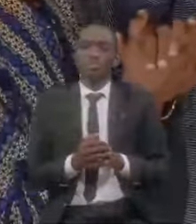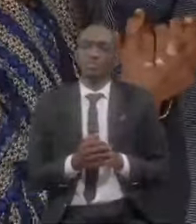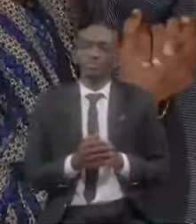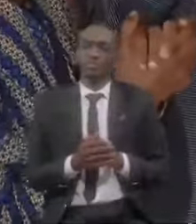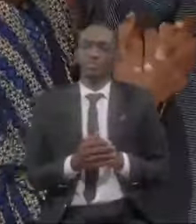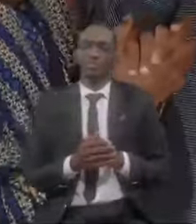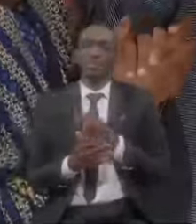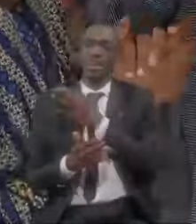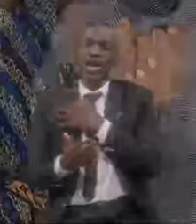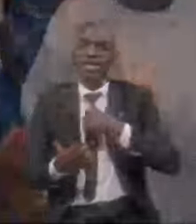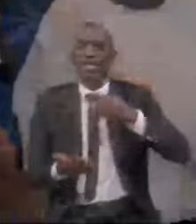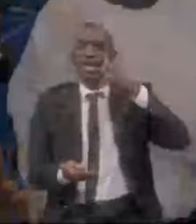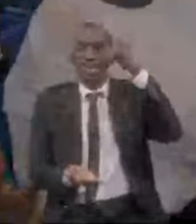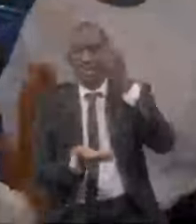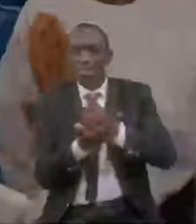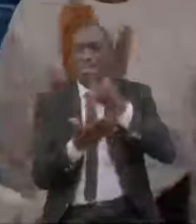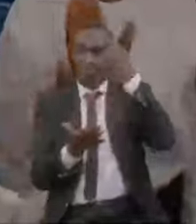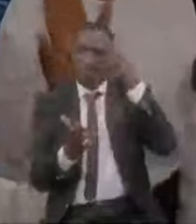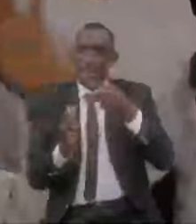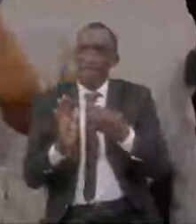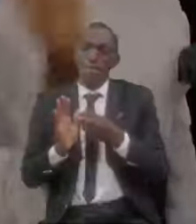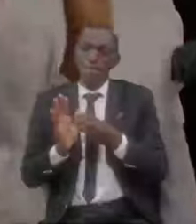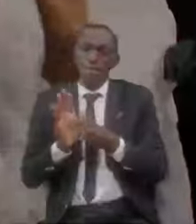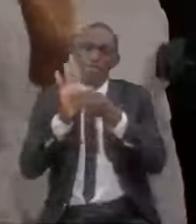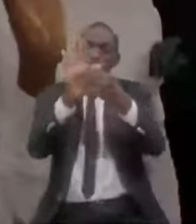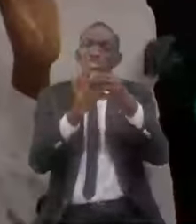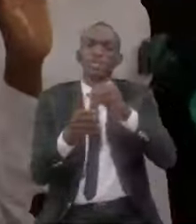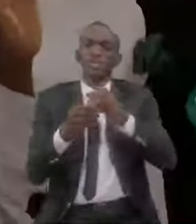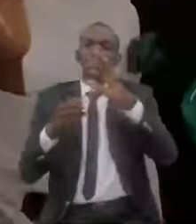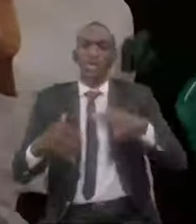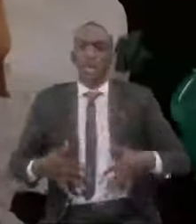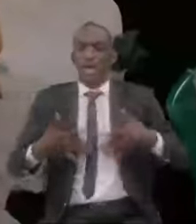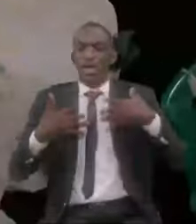Un amen pour la manifestation dans ta vie.